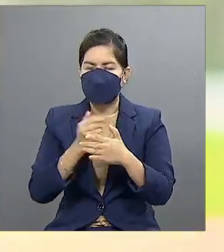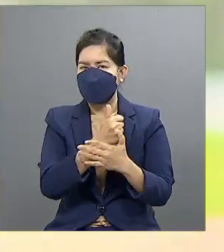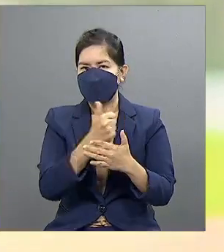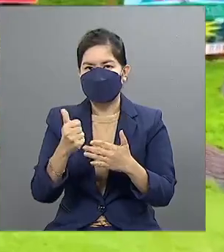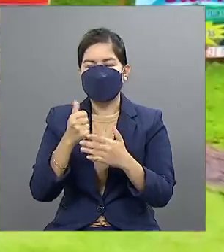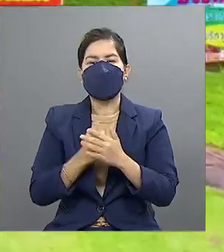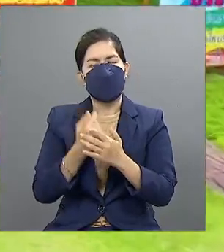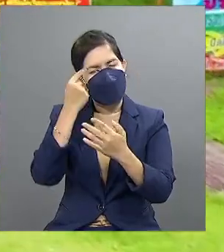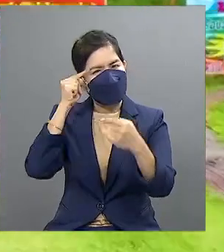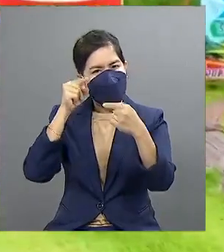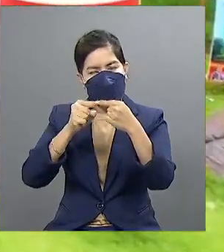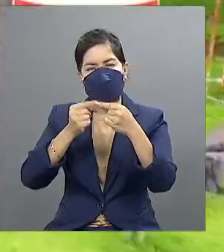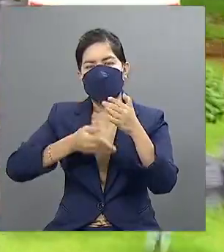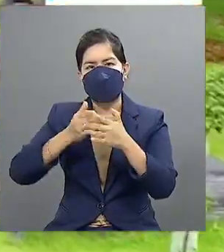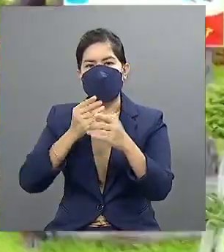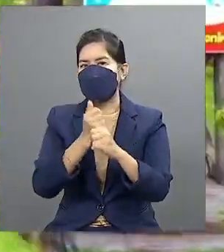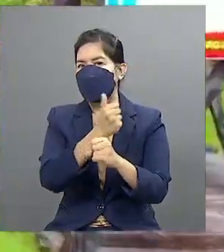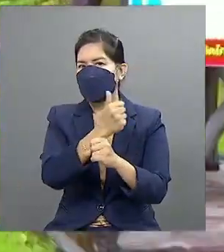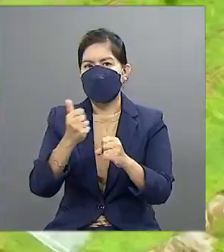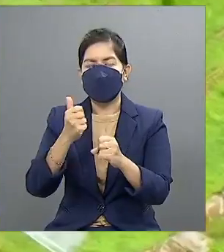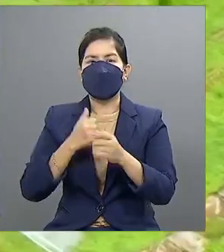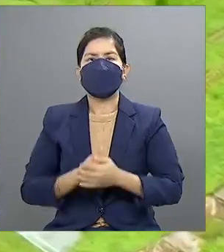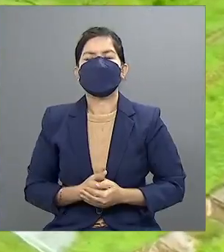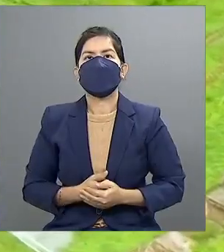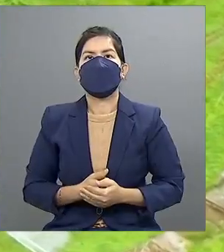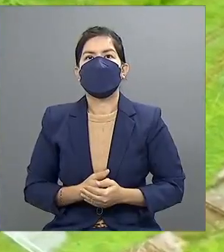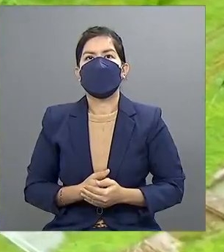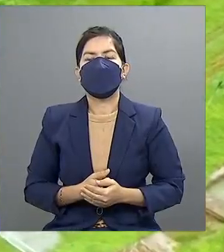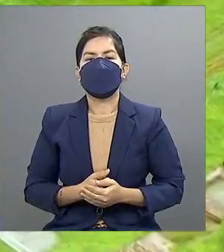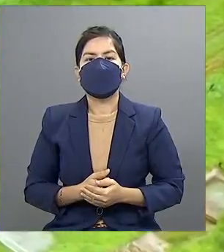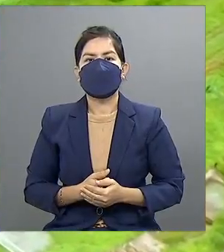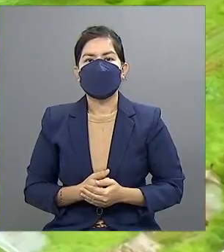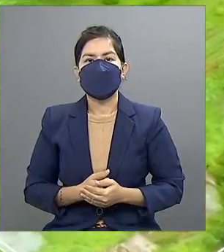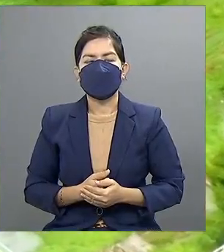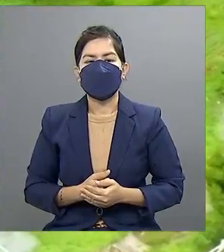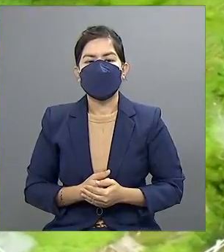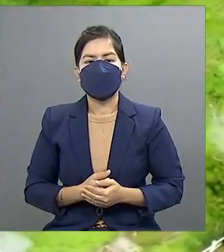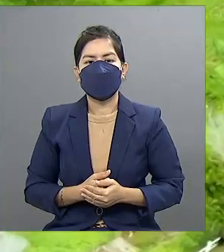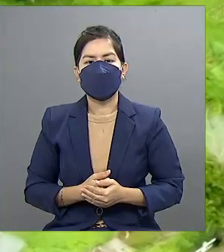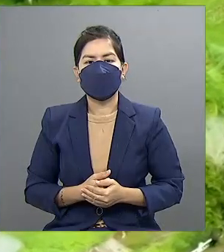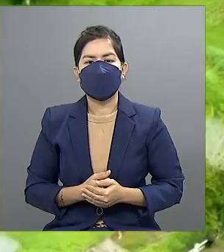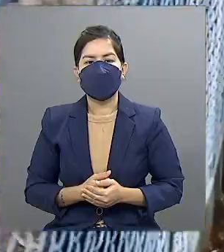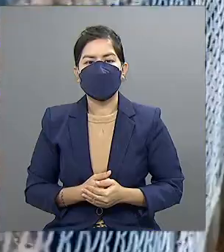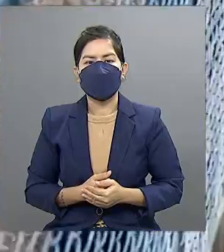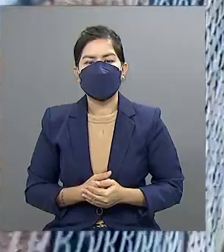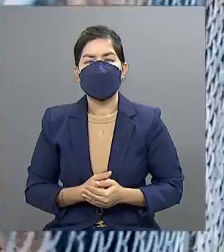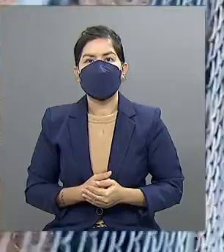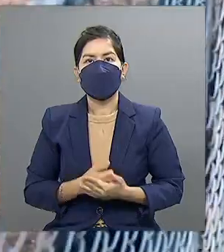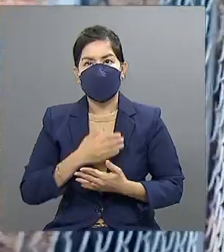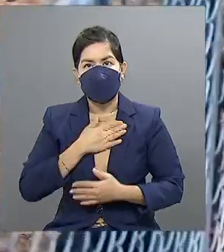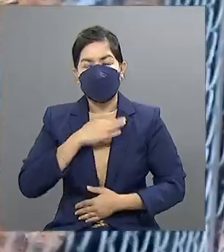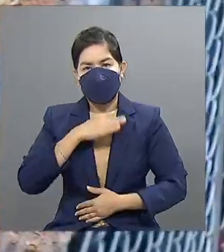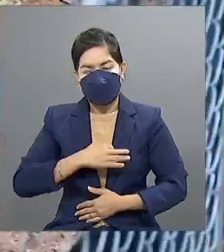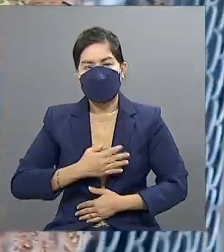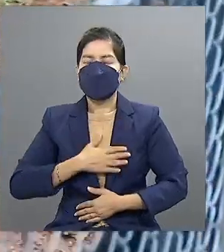ไว้เพราะผมรู้สึกภาคภูมิใจ